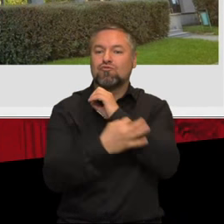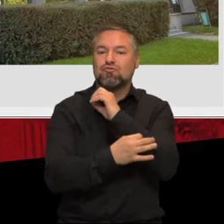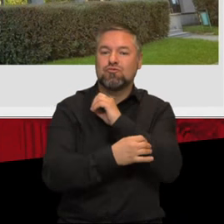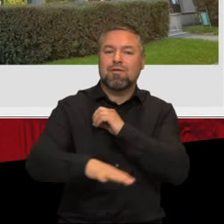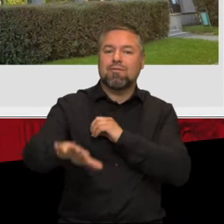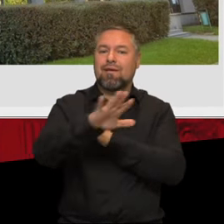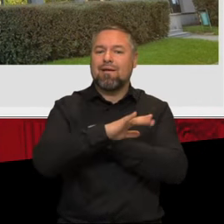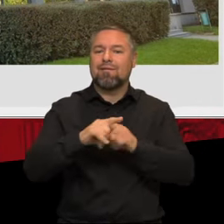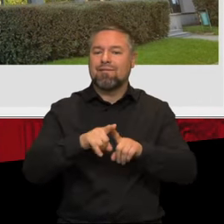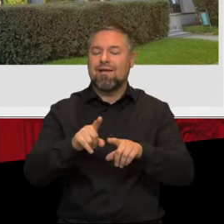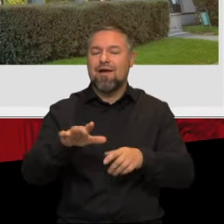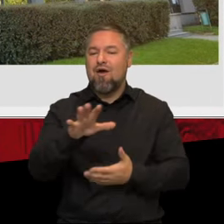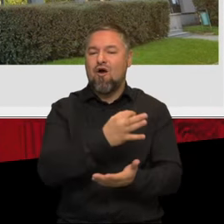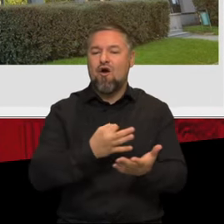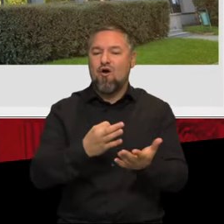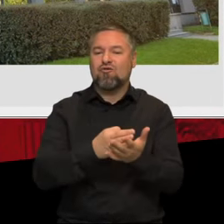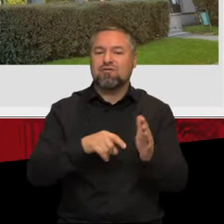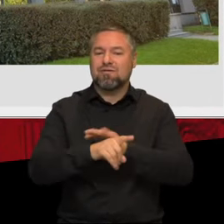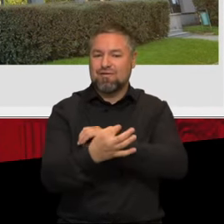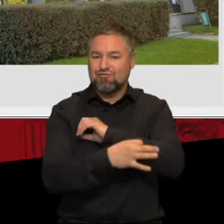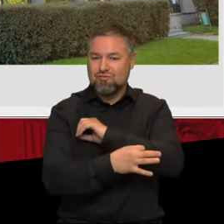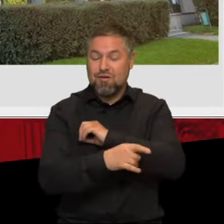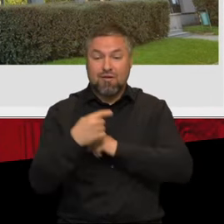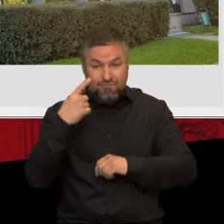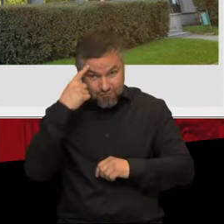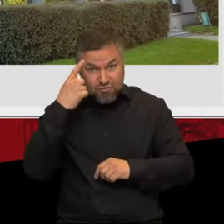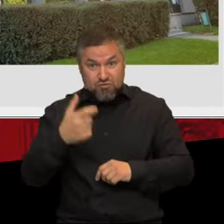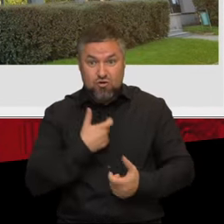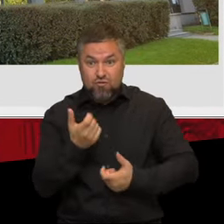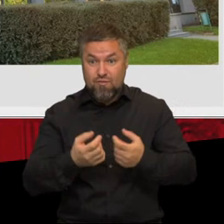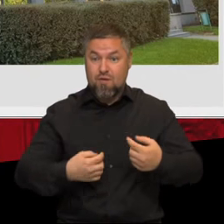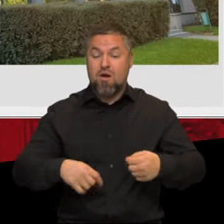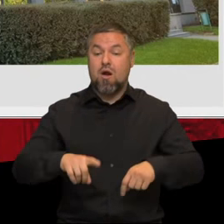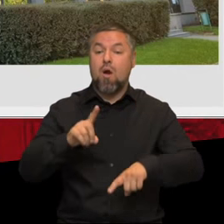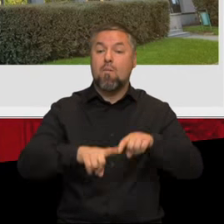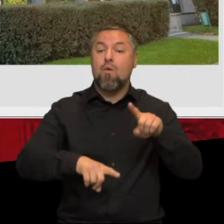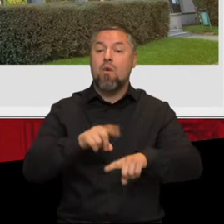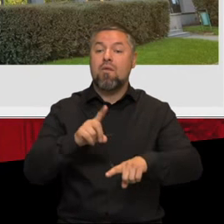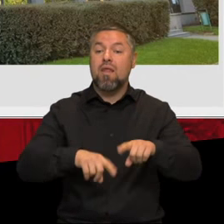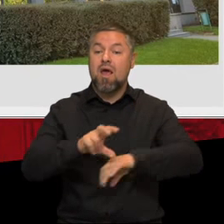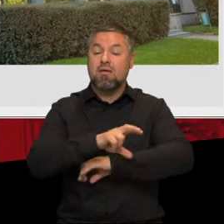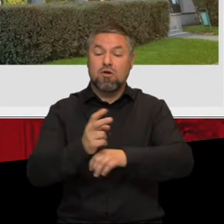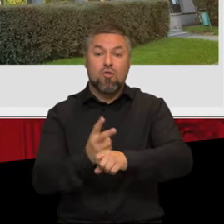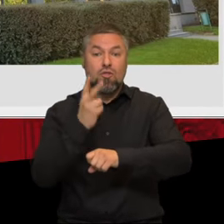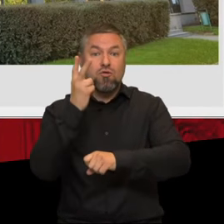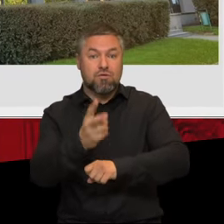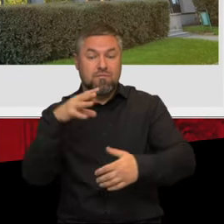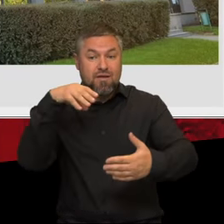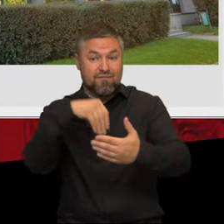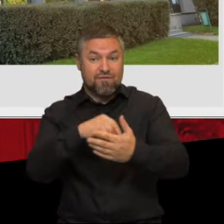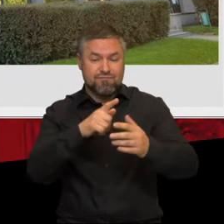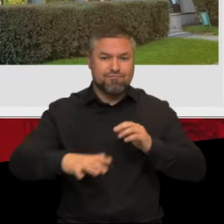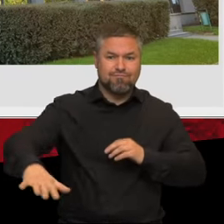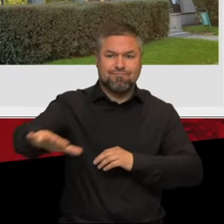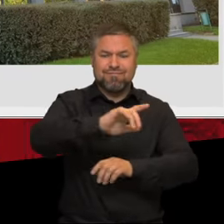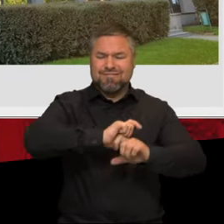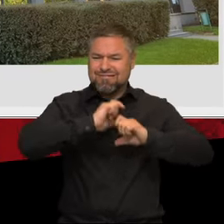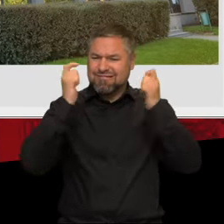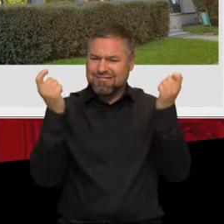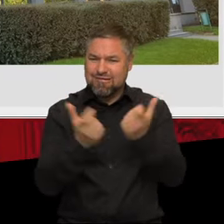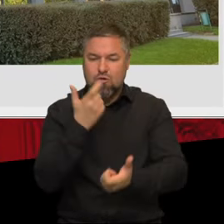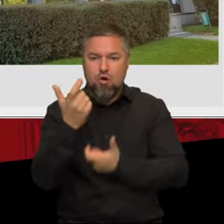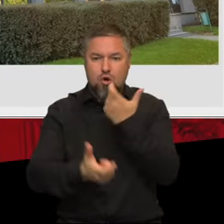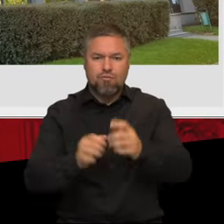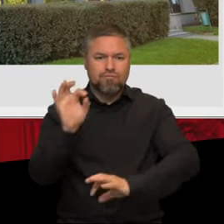akademickim. Chciałbym przypomnieć, że nasza uczelnia realizuje projekt Dostępna Politechnika Łódzka, w ramach którego na terenie całego kampusu